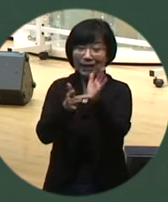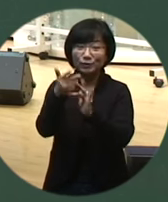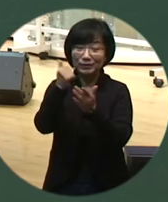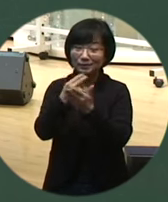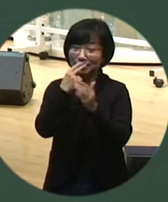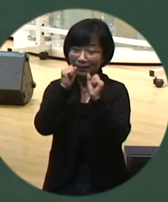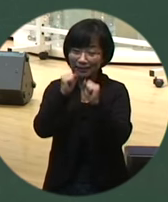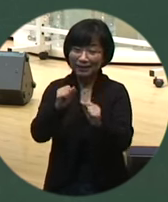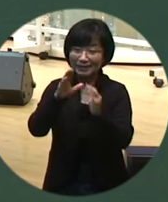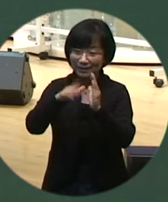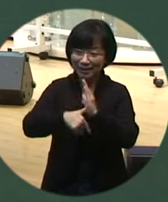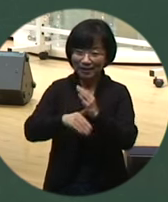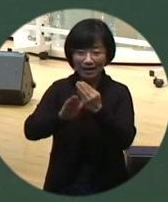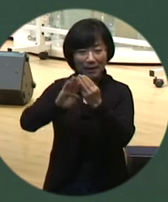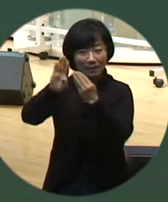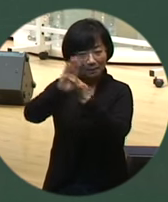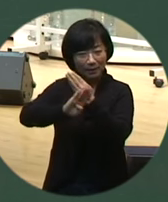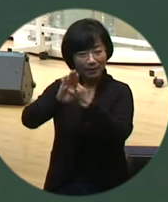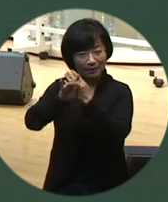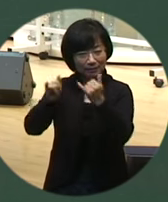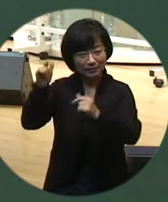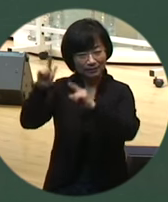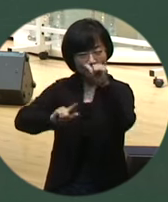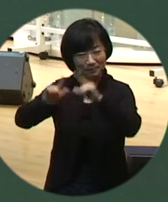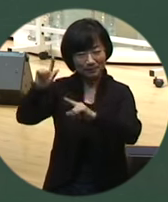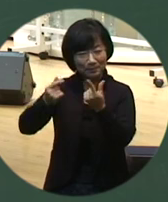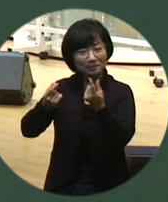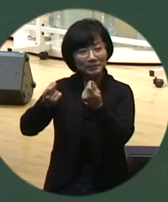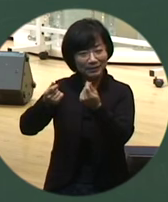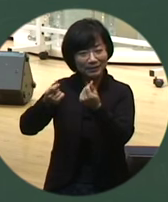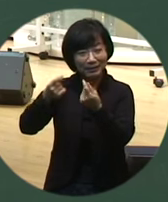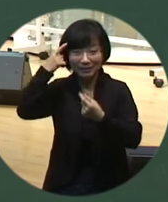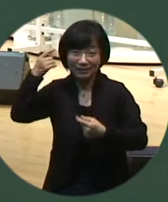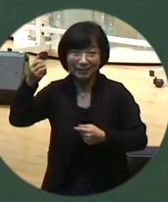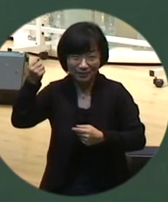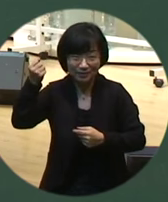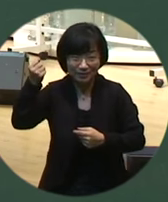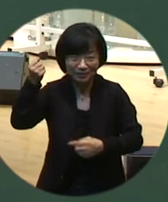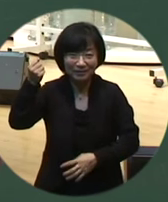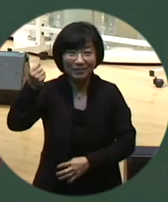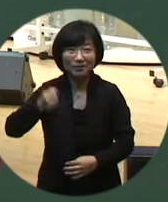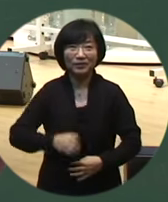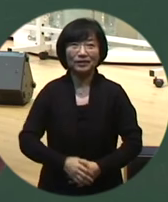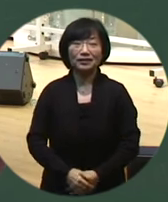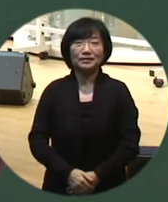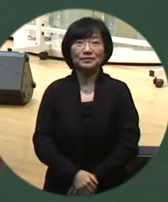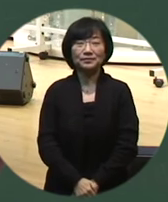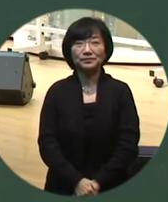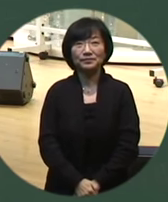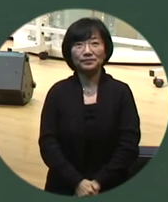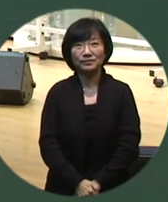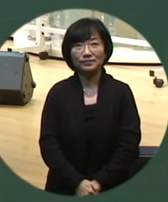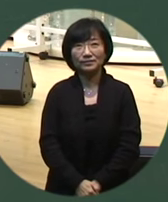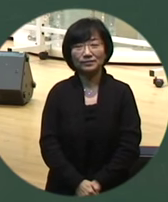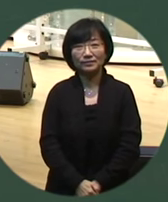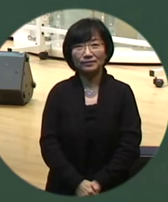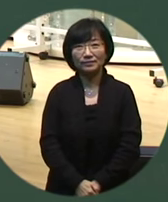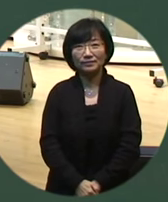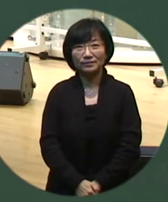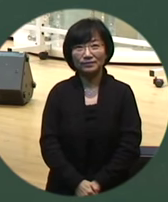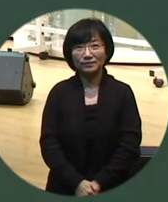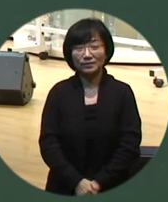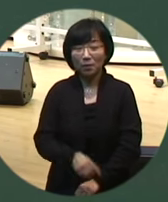woman has the appearance of the Pharisee during Jesus's time. 그렇죠. Isn't that true? 바리새인의 모습이라니까요. It's the appearance of the Pharisees.